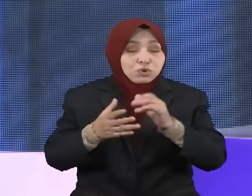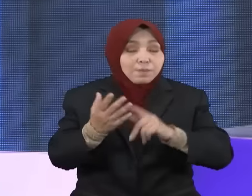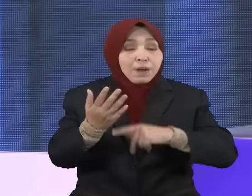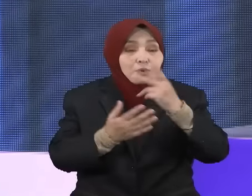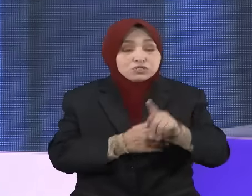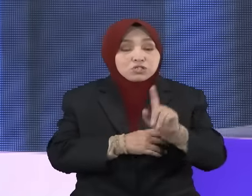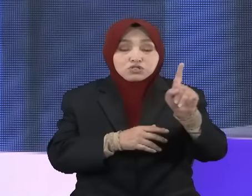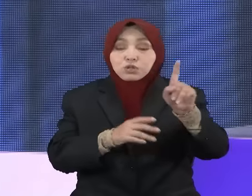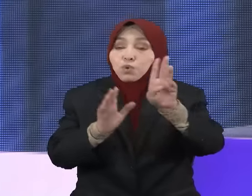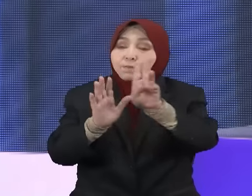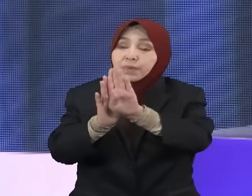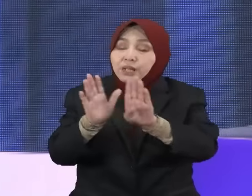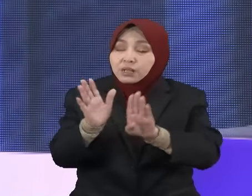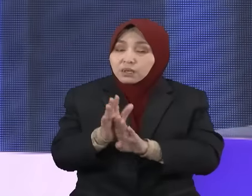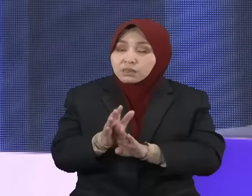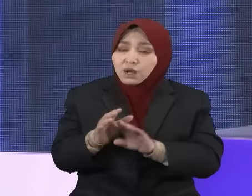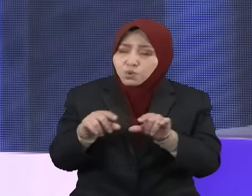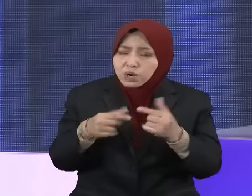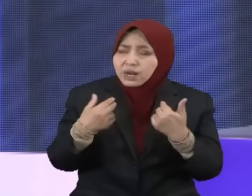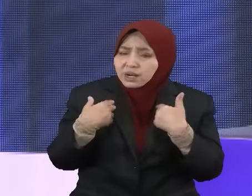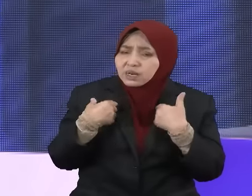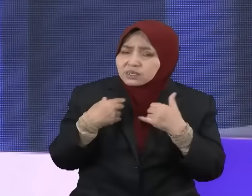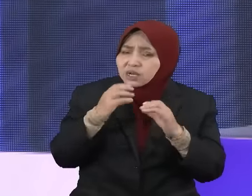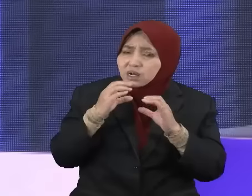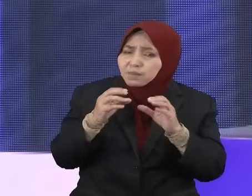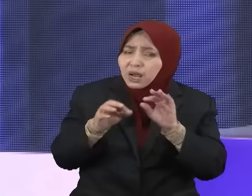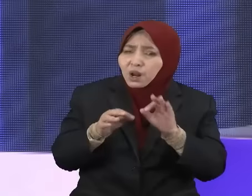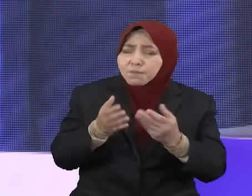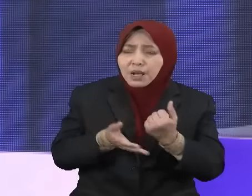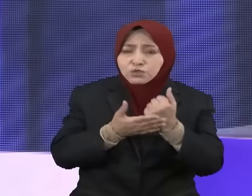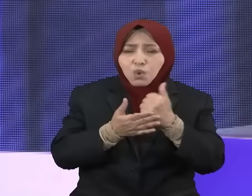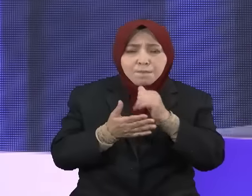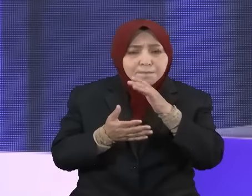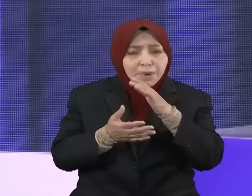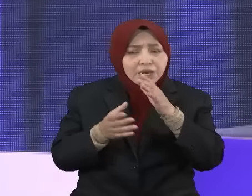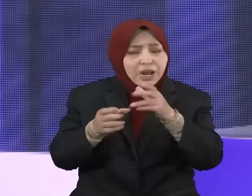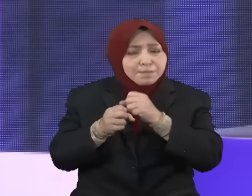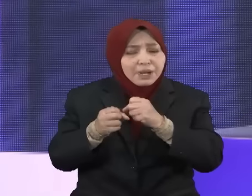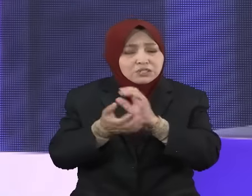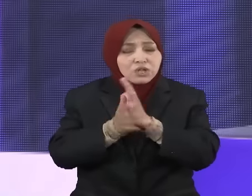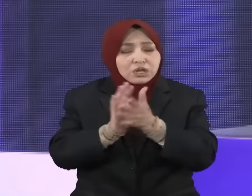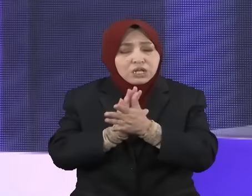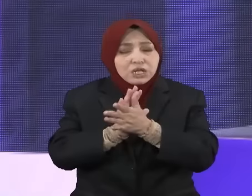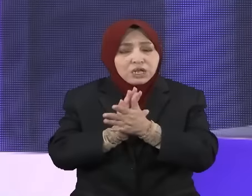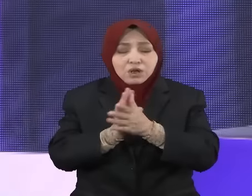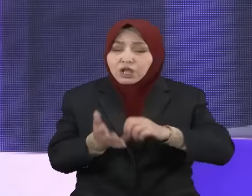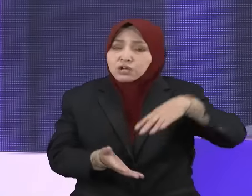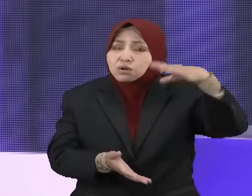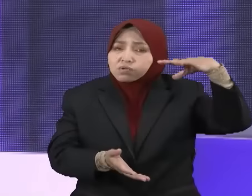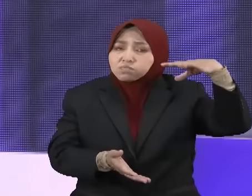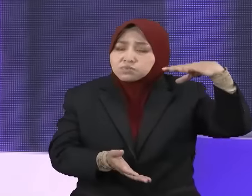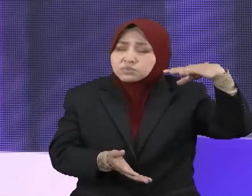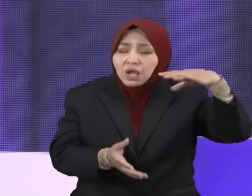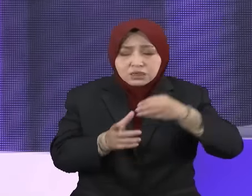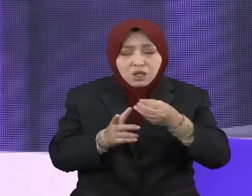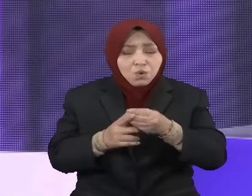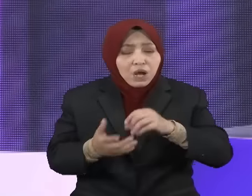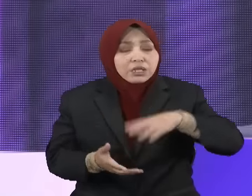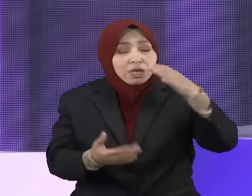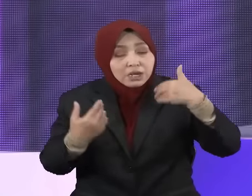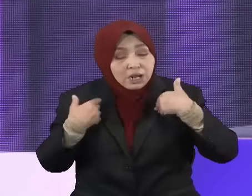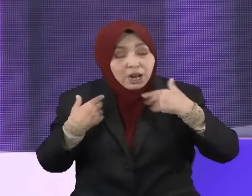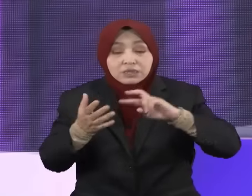1 bilion. Sekejap, dalam Quran ada ke cakap kalau bantu mak dapat jadi kaya, kan? Ataupun kaya